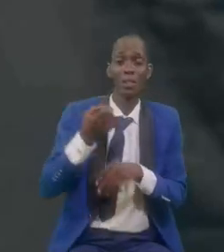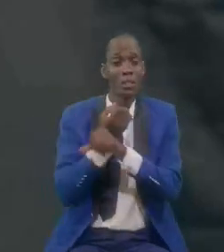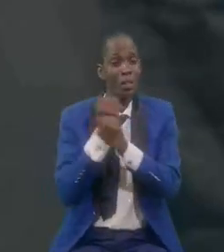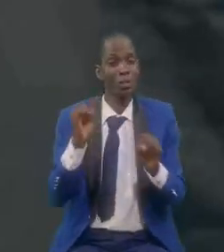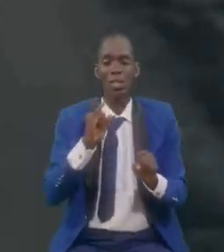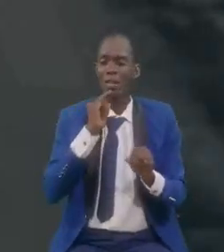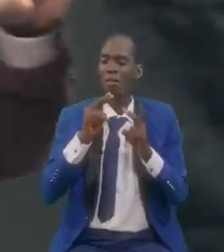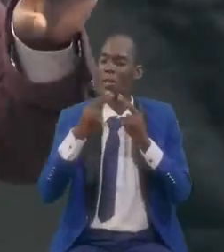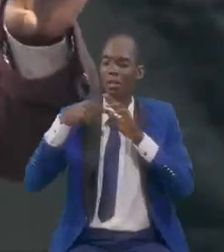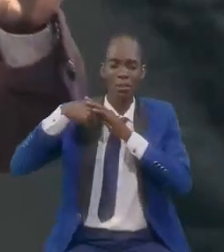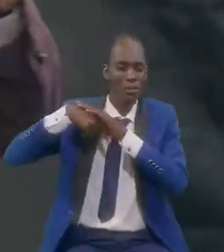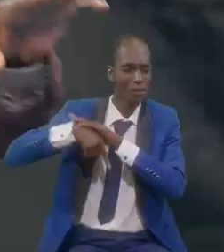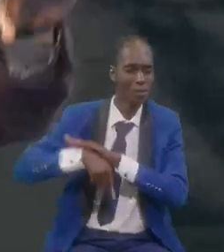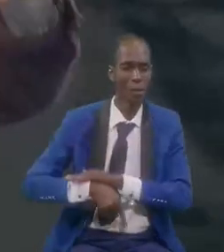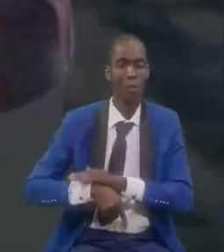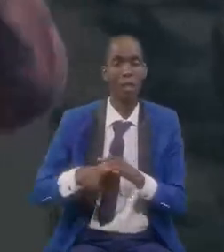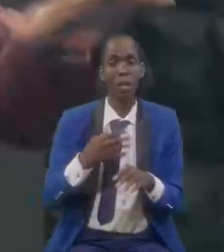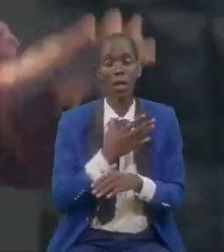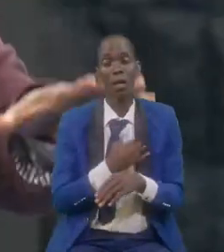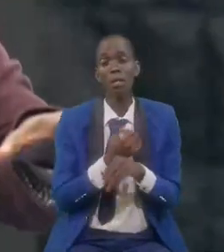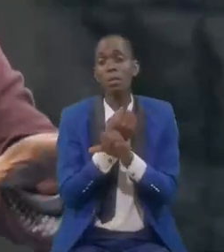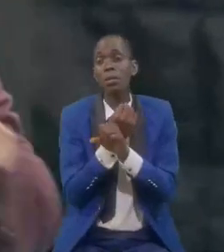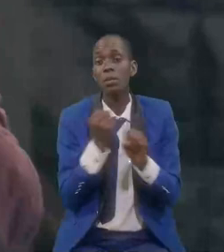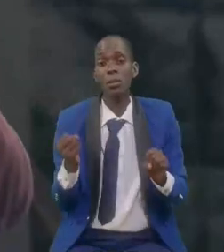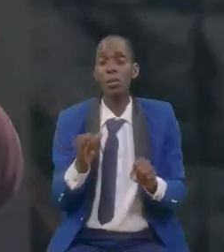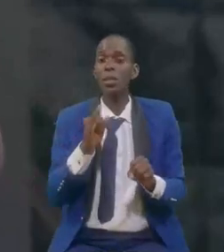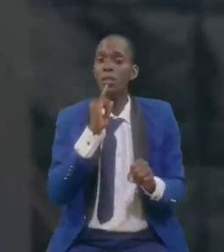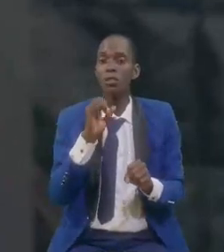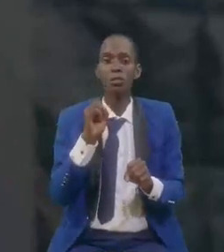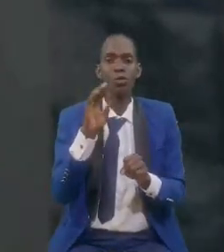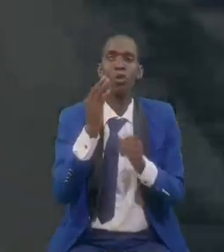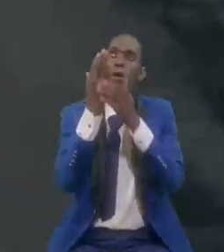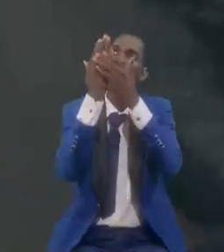profond. Le salut est si céleste.